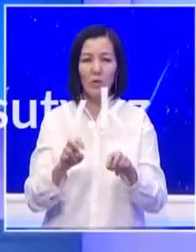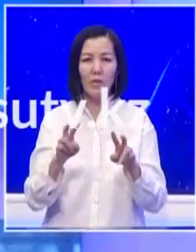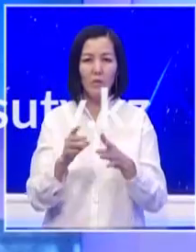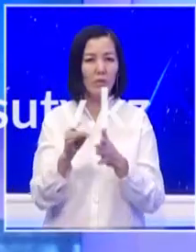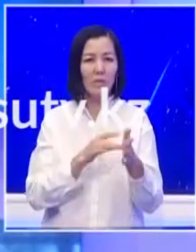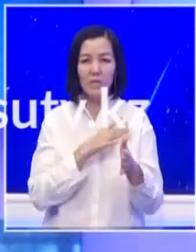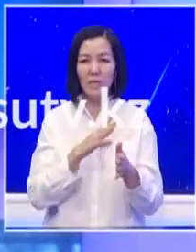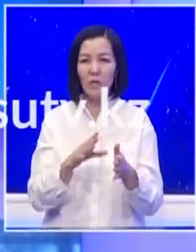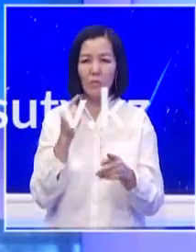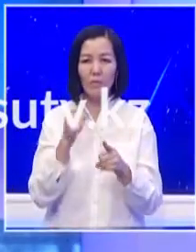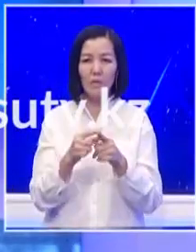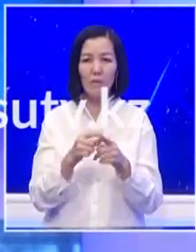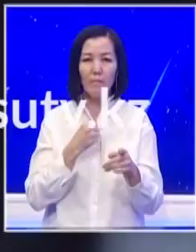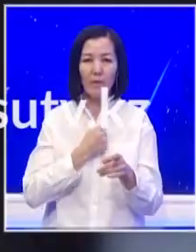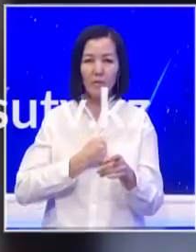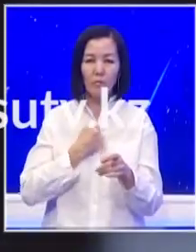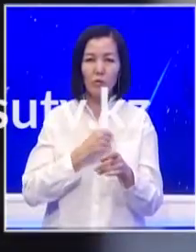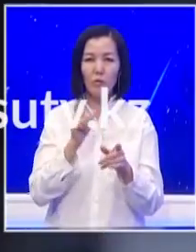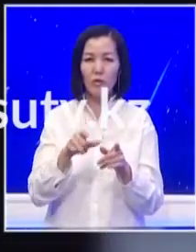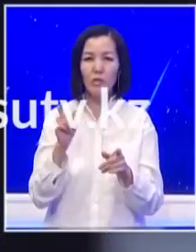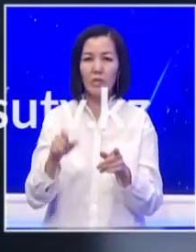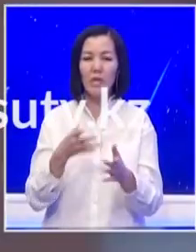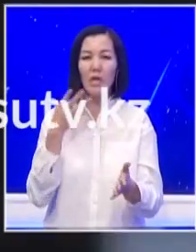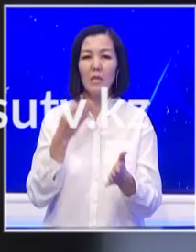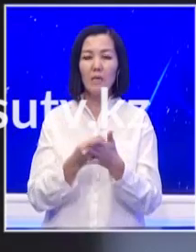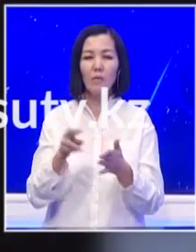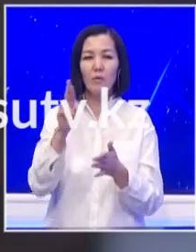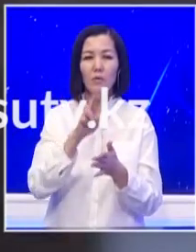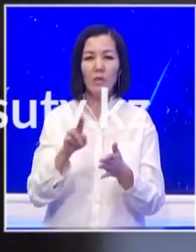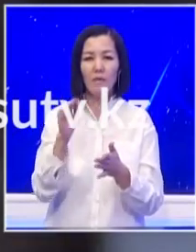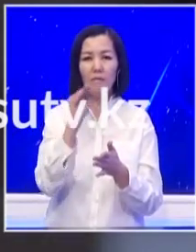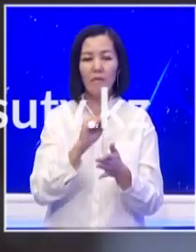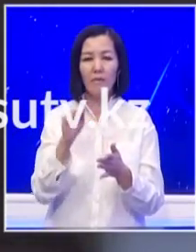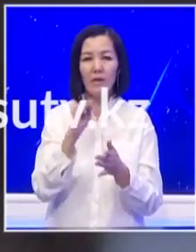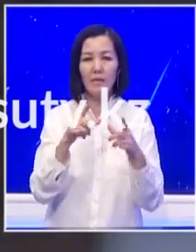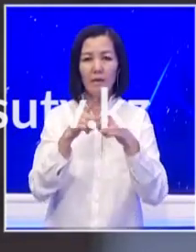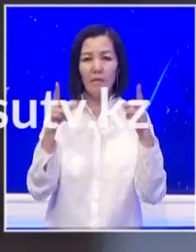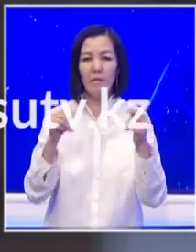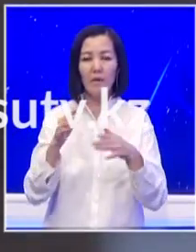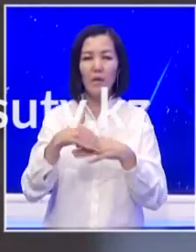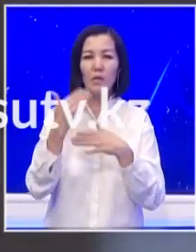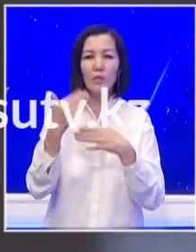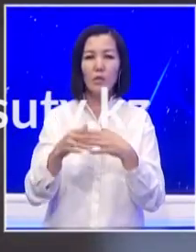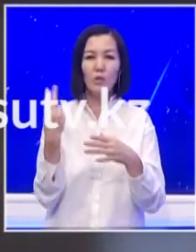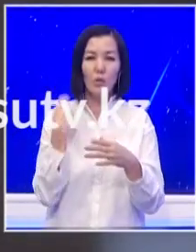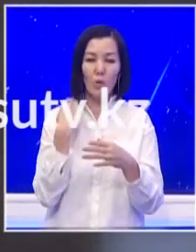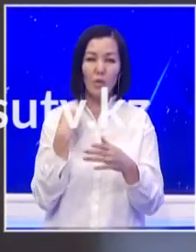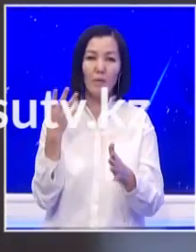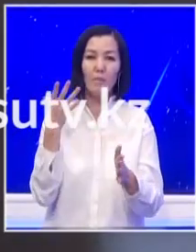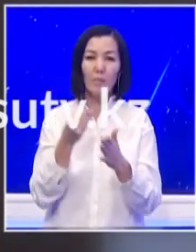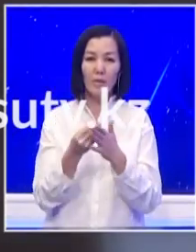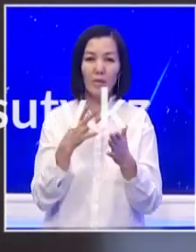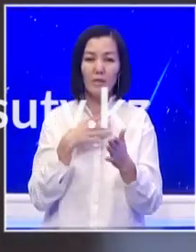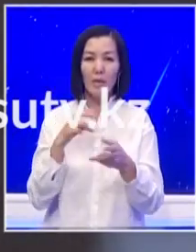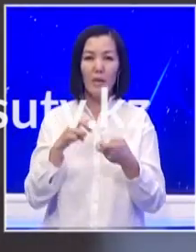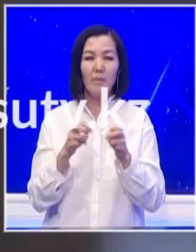сразу. По словам возмущенных жителей, им не учли платеж за январь, а февральская квитанция пришла с долгом. Как говорят люди,